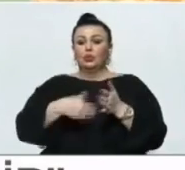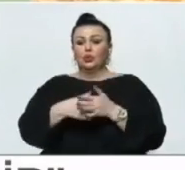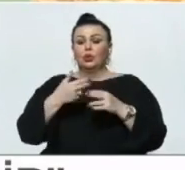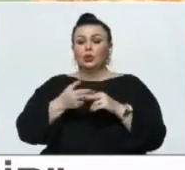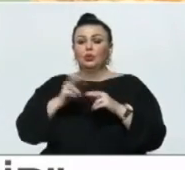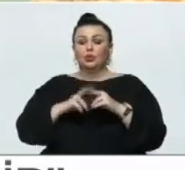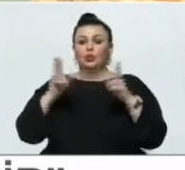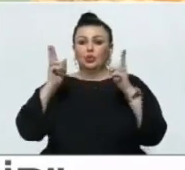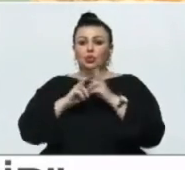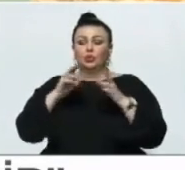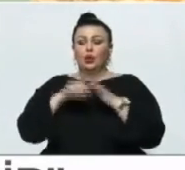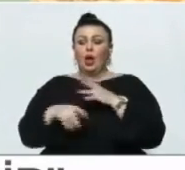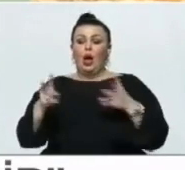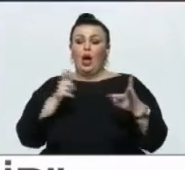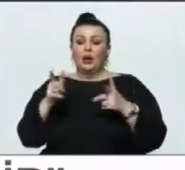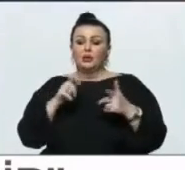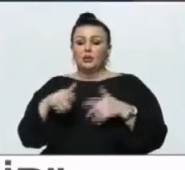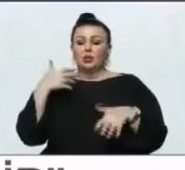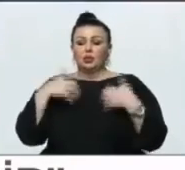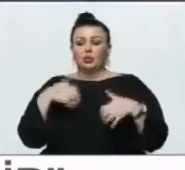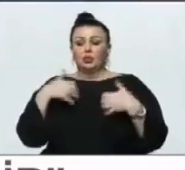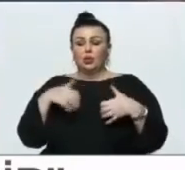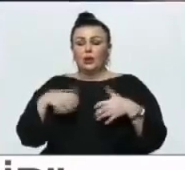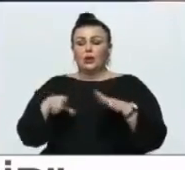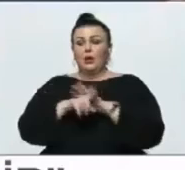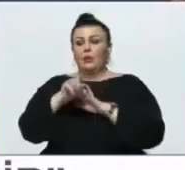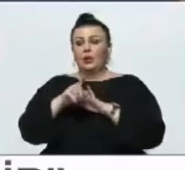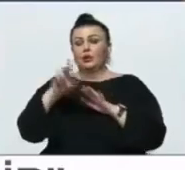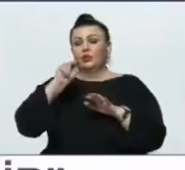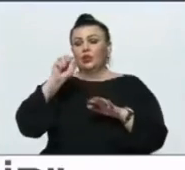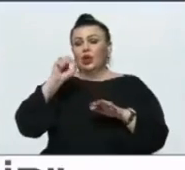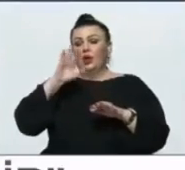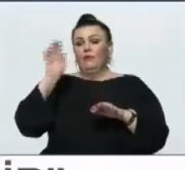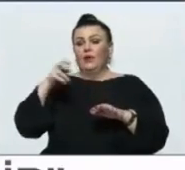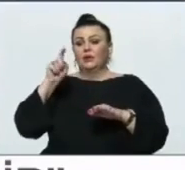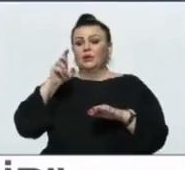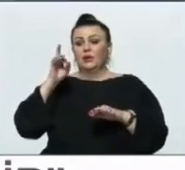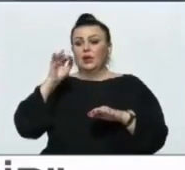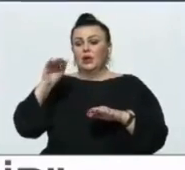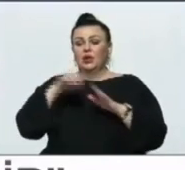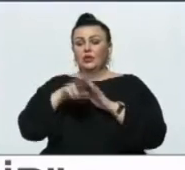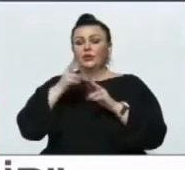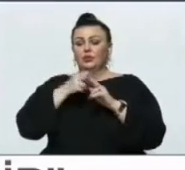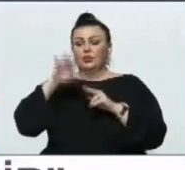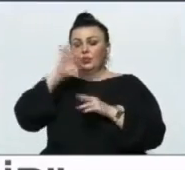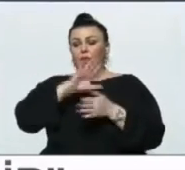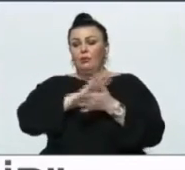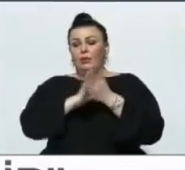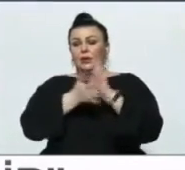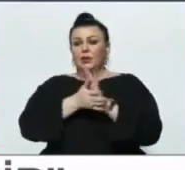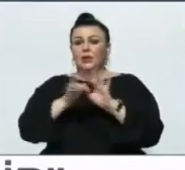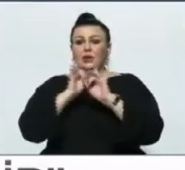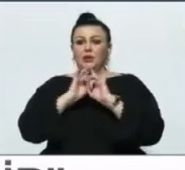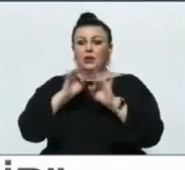görüş üçün hazırlıqlar tam sürətlə başlayıb. Cavad Zərif açıqlamasında elə bu məsələ ilə bağlı danışdı və dedi